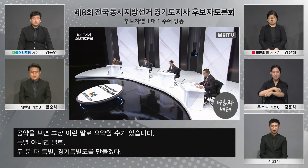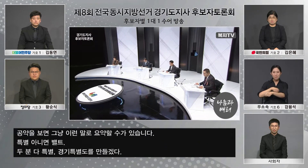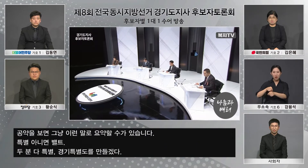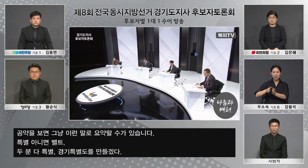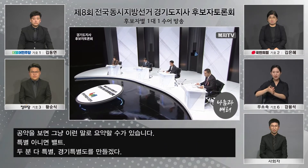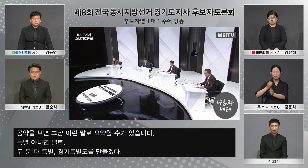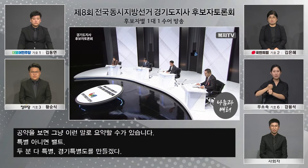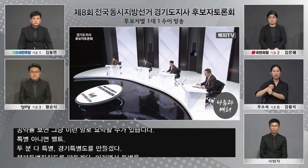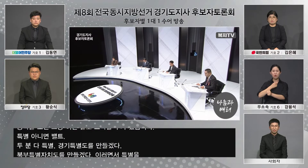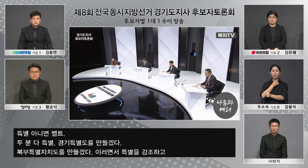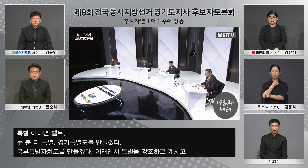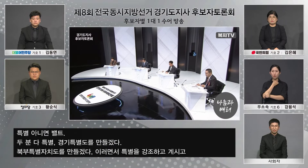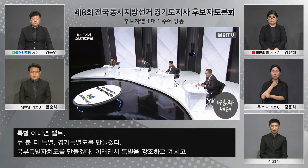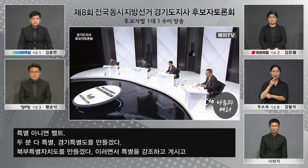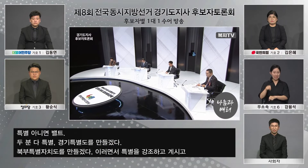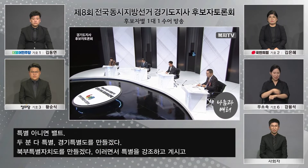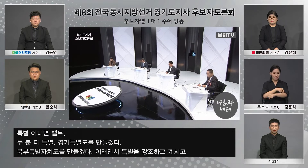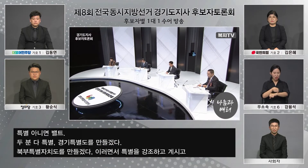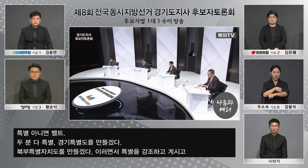계시고 또 우리